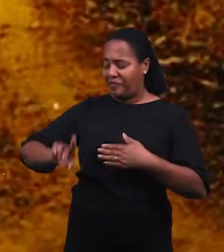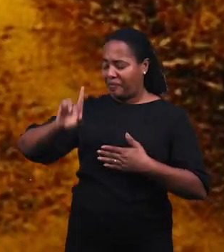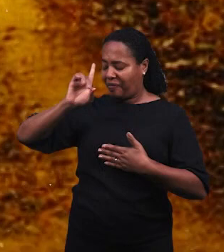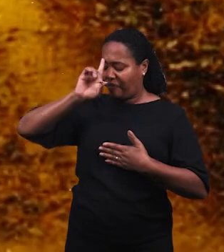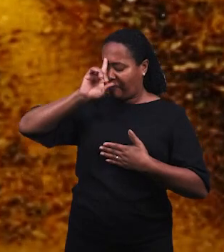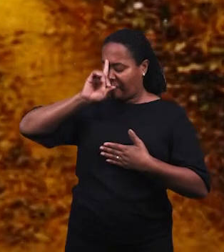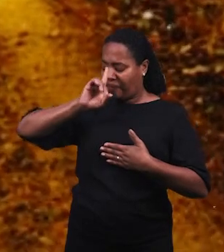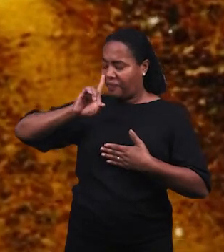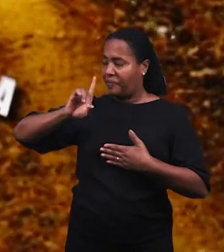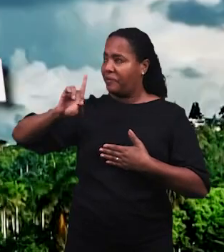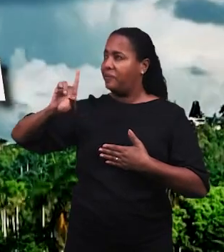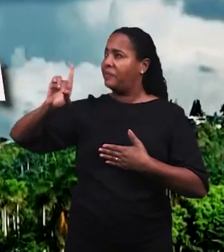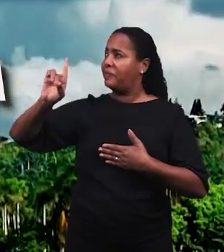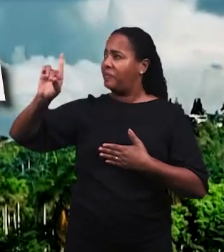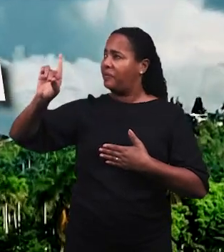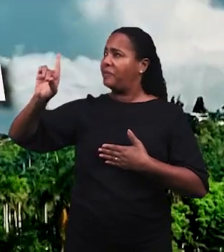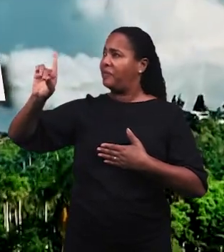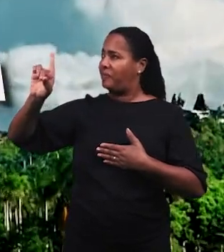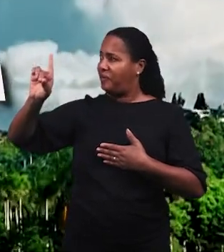мой.